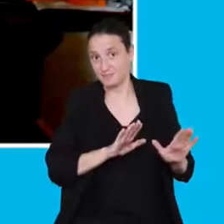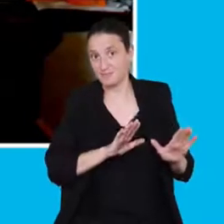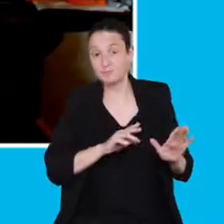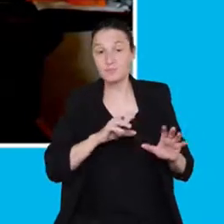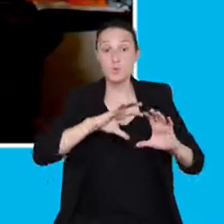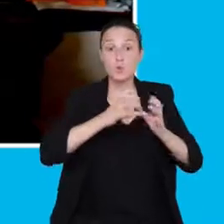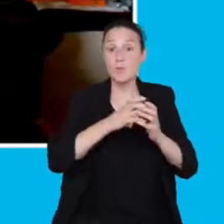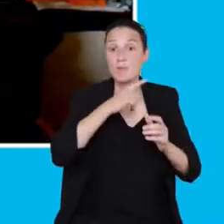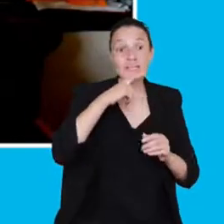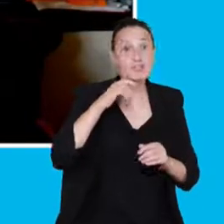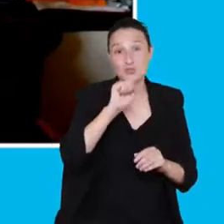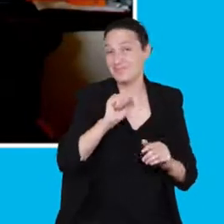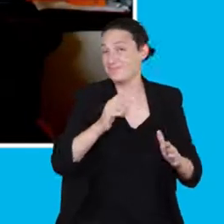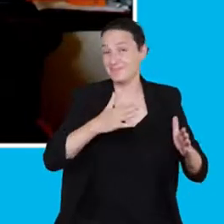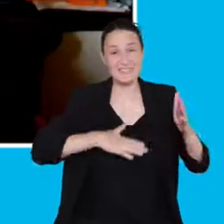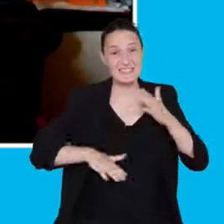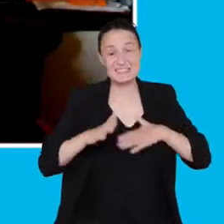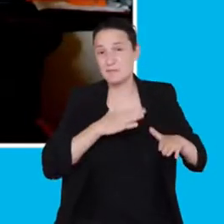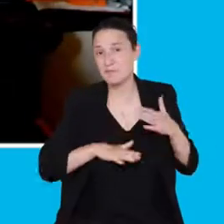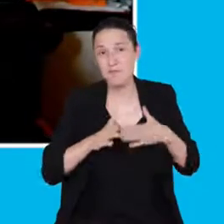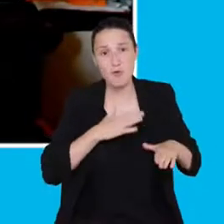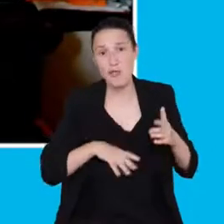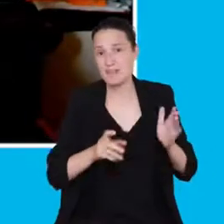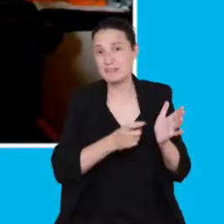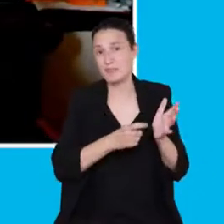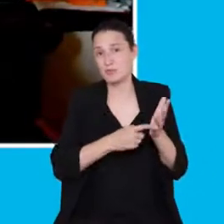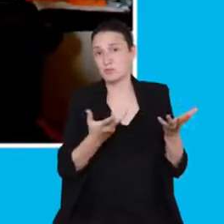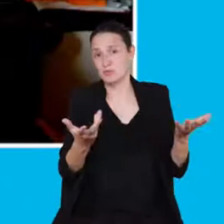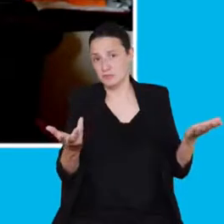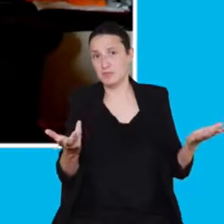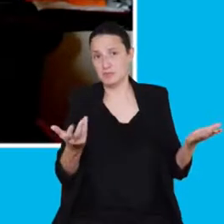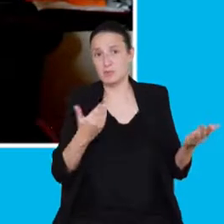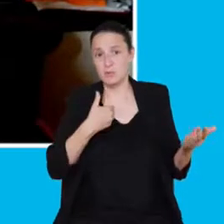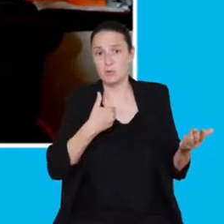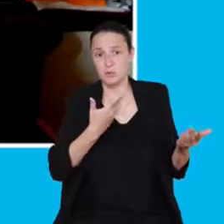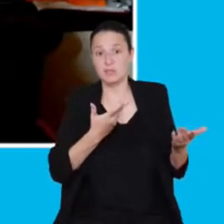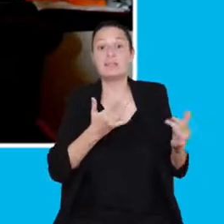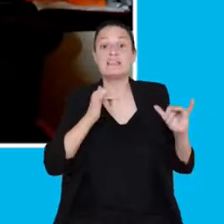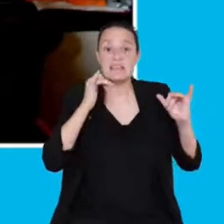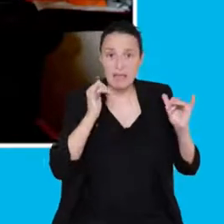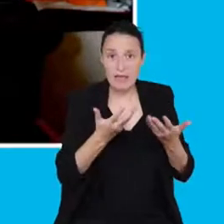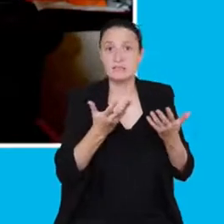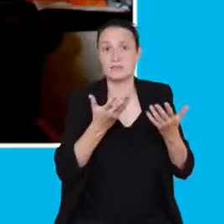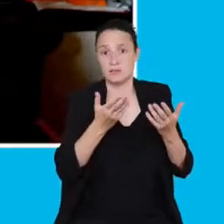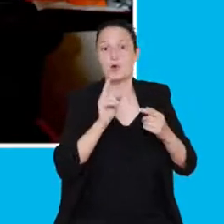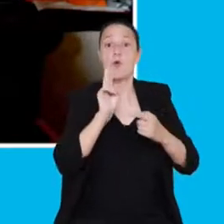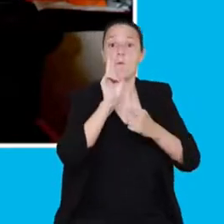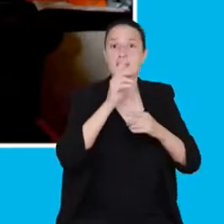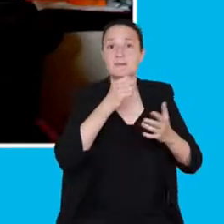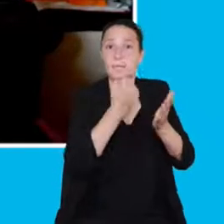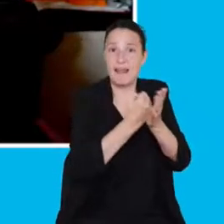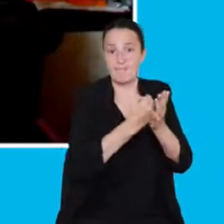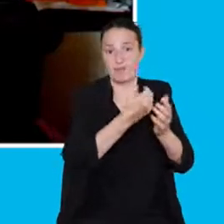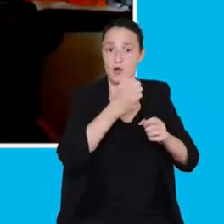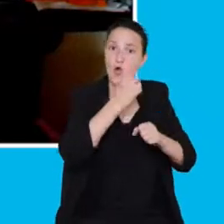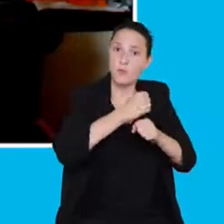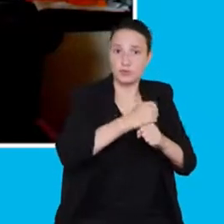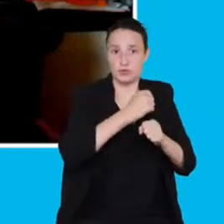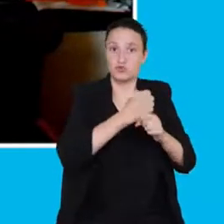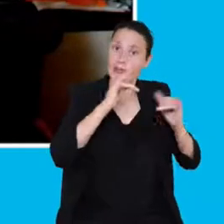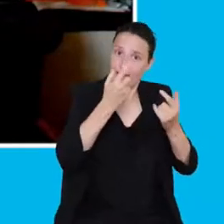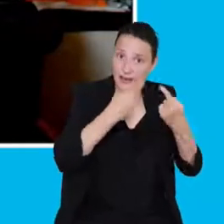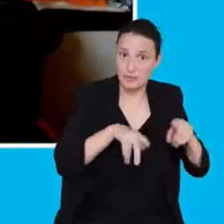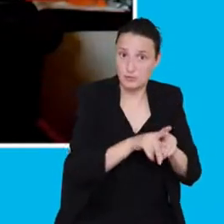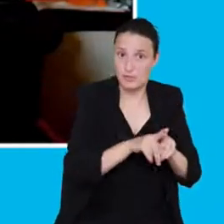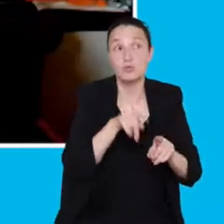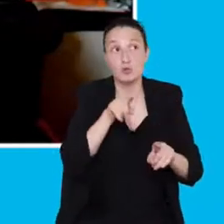Socjaliści nie byli zadowoleni z warunków realizacji, że tak powiem, tych praw robotniczych. No i